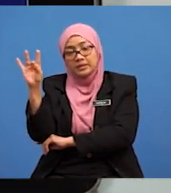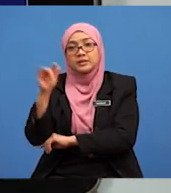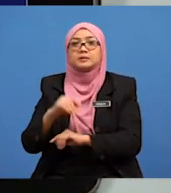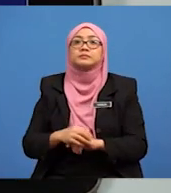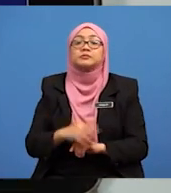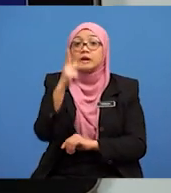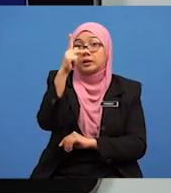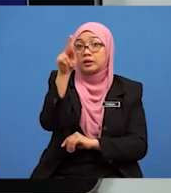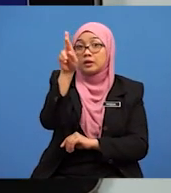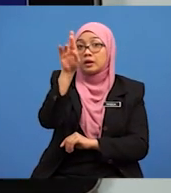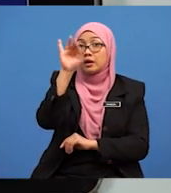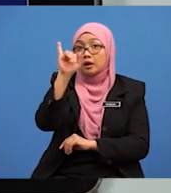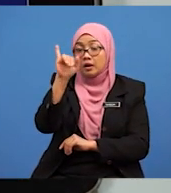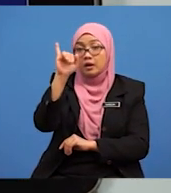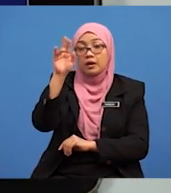krypton